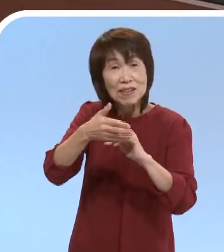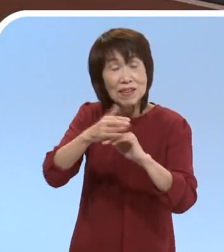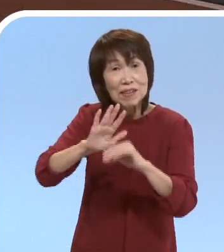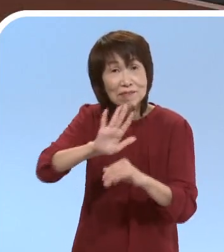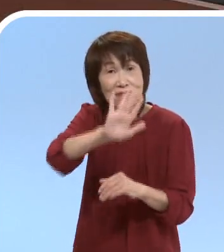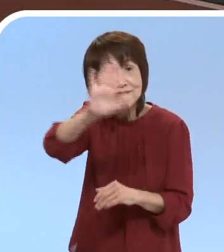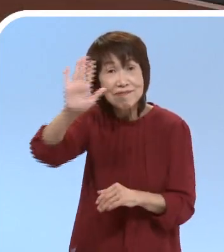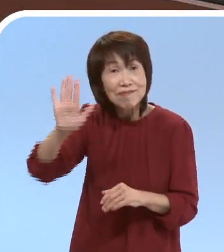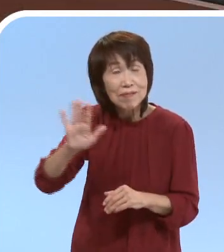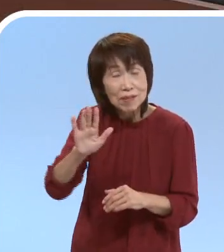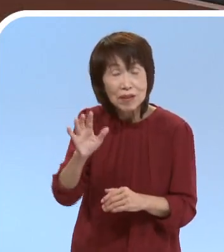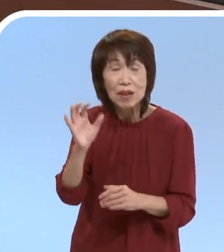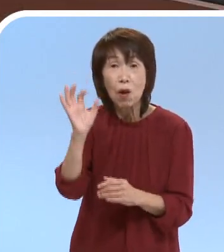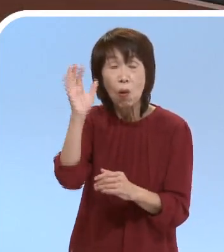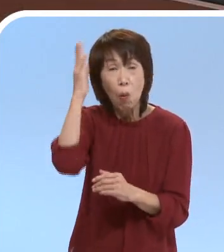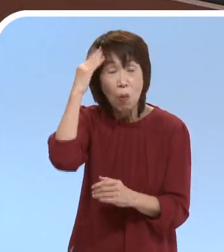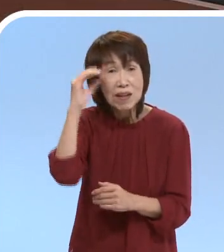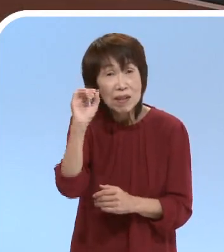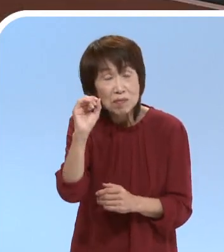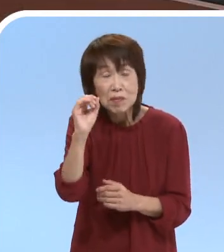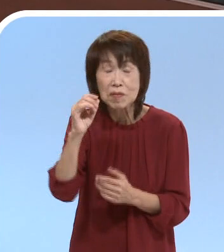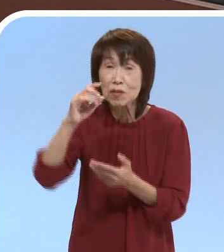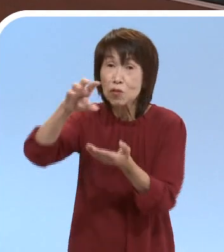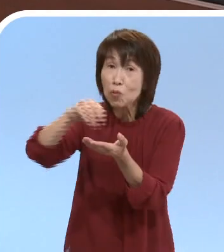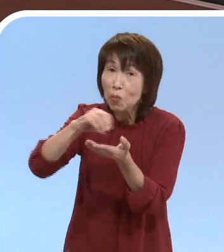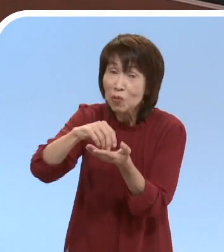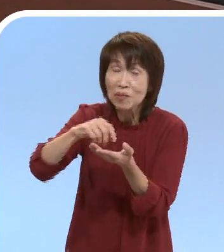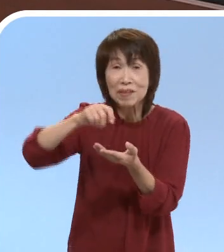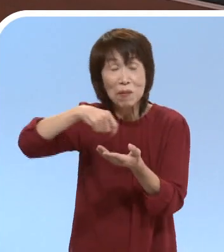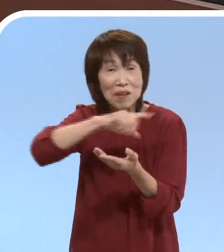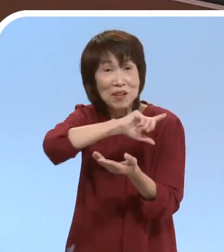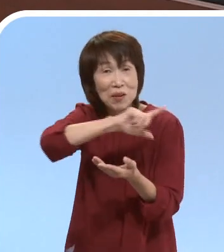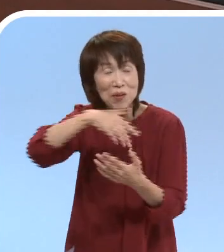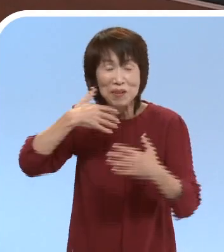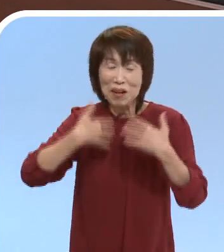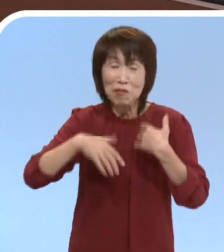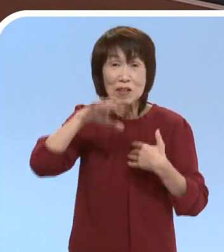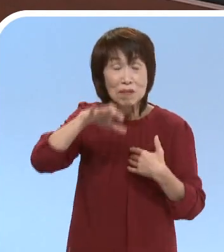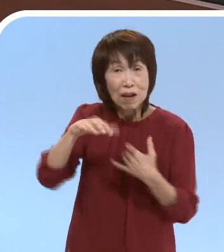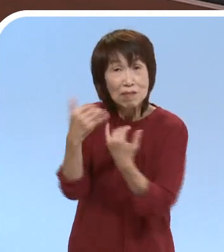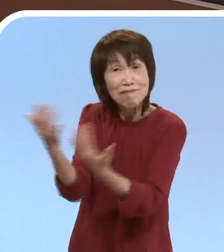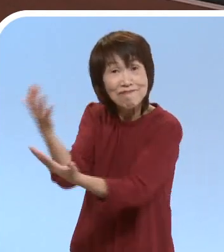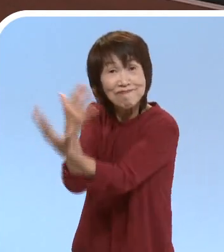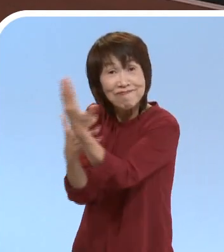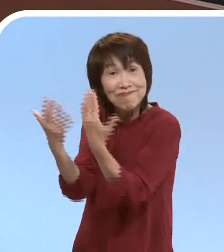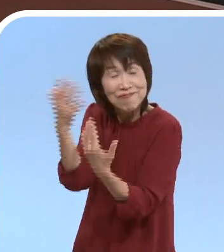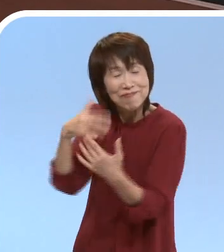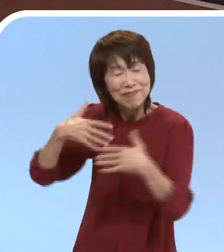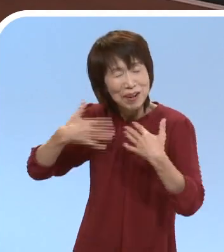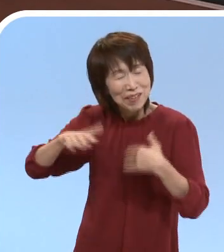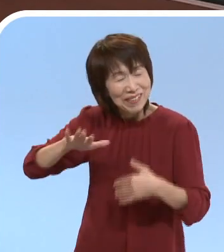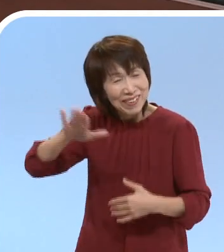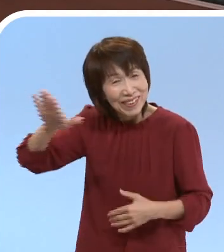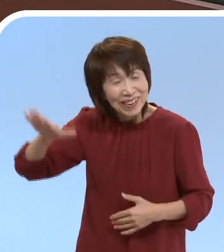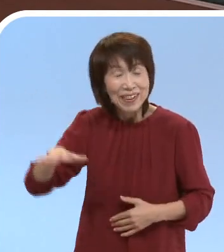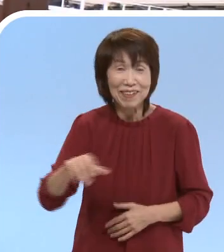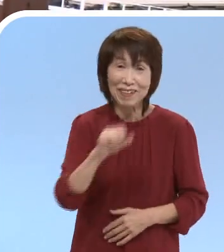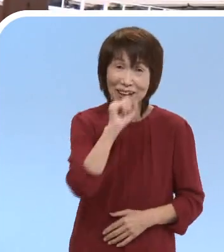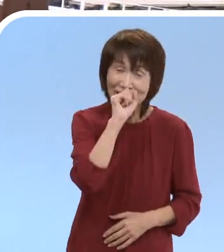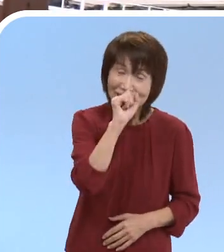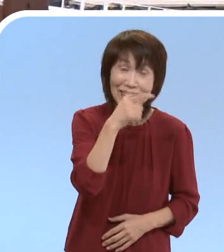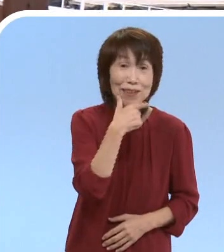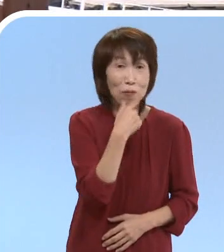淡路島の北と南で、 はい、 オリーブをテーマにして楽しんでいただける、まあ、そういうふうにしていきたいな